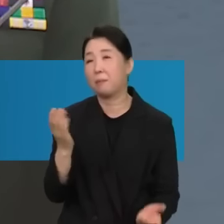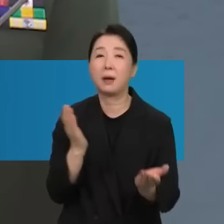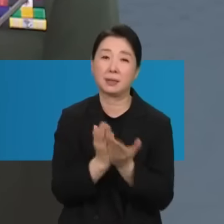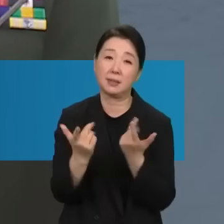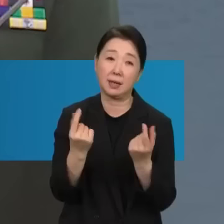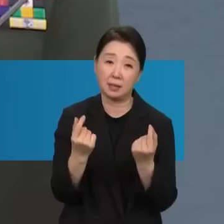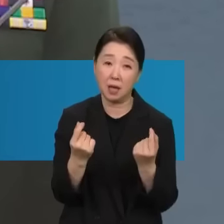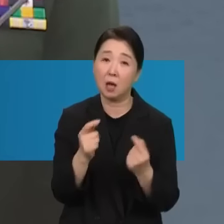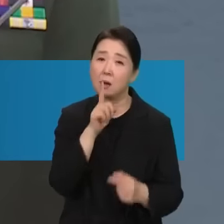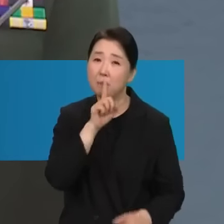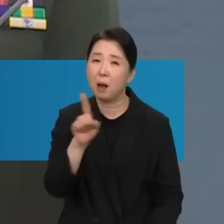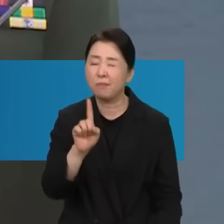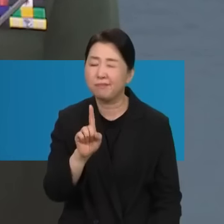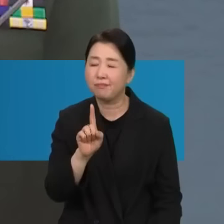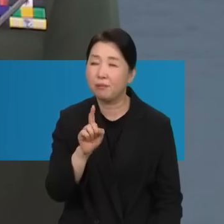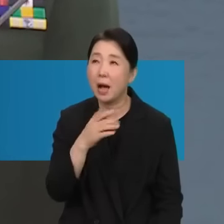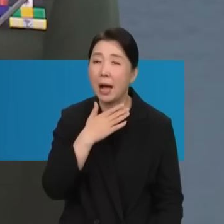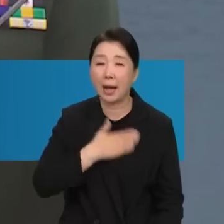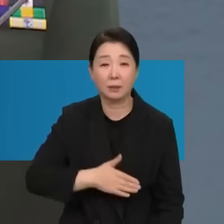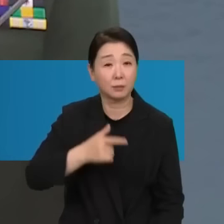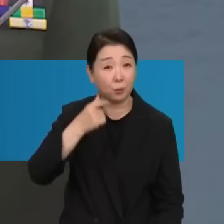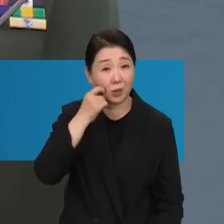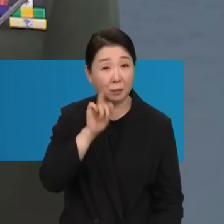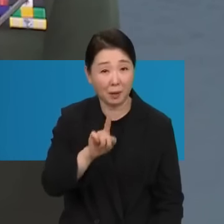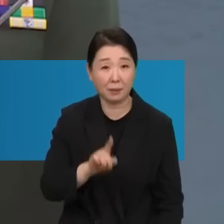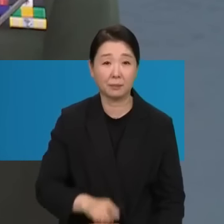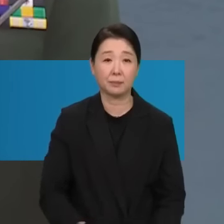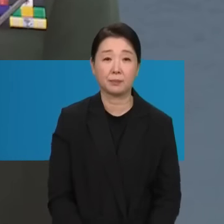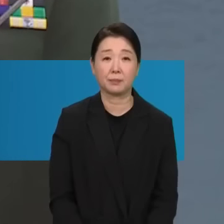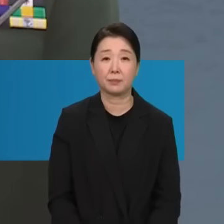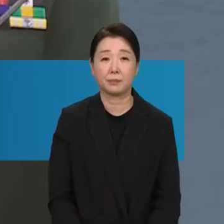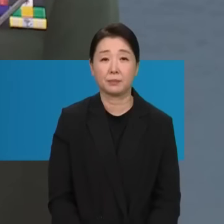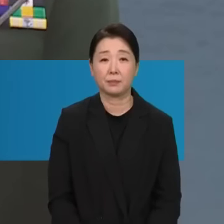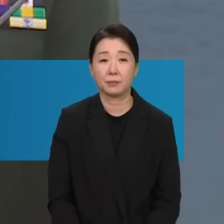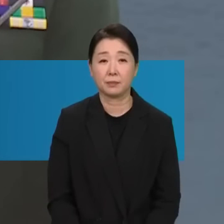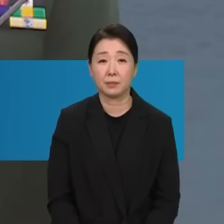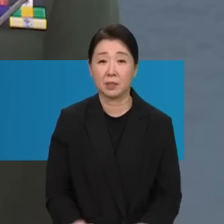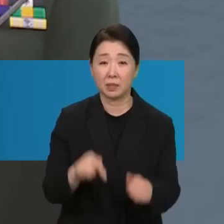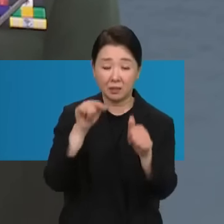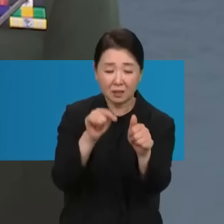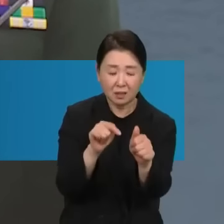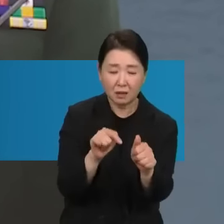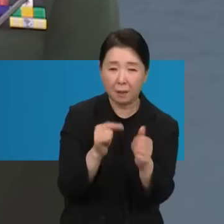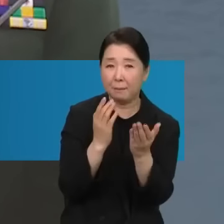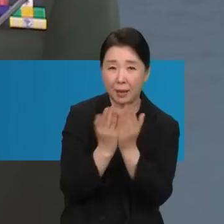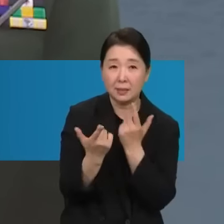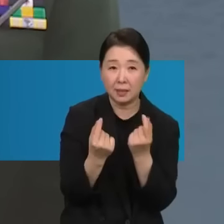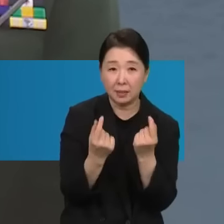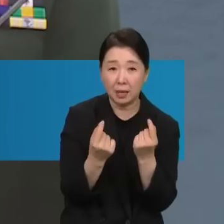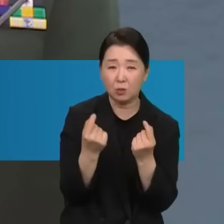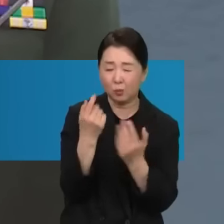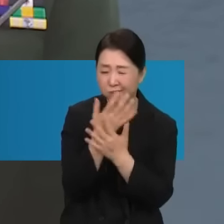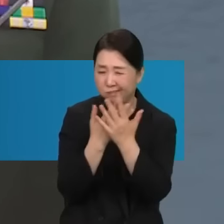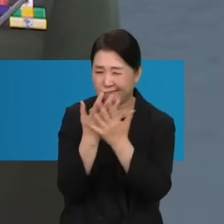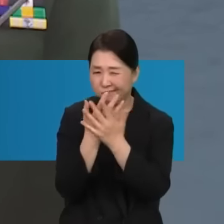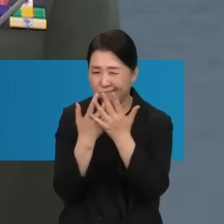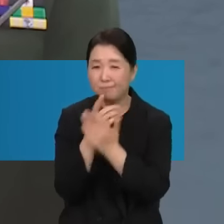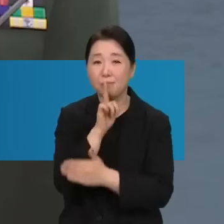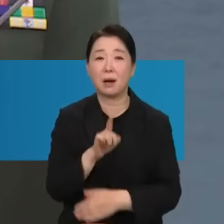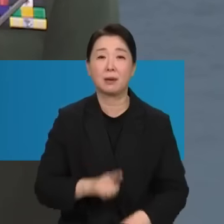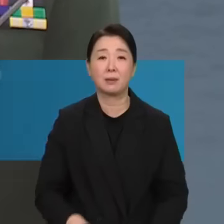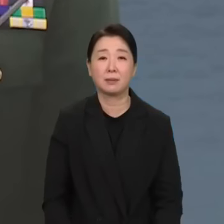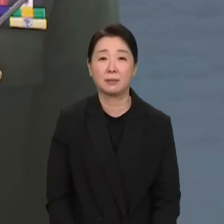상충됐다. 무슨 말인지 알 수 없었다고 진술한 걸로 확인됐습니다. 지시 자체가 부적절했고 또 불명확했다는